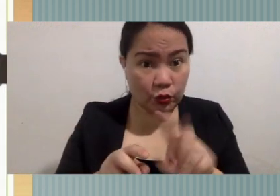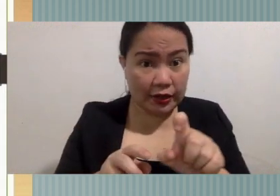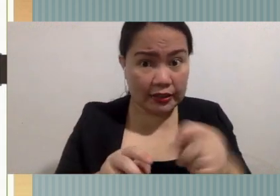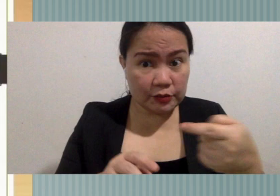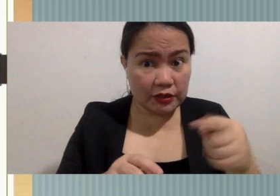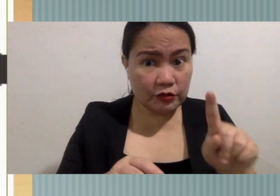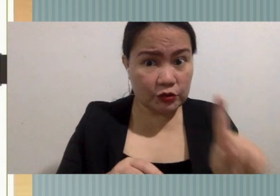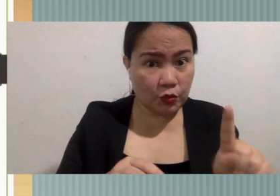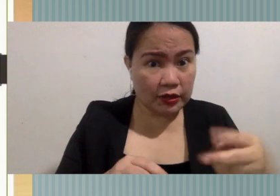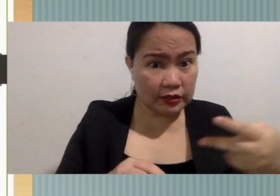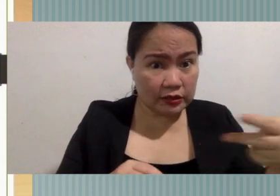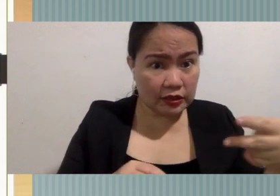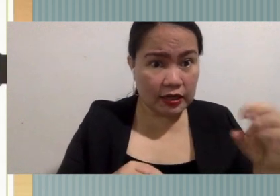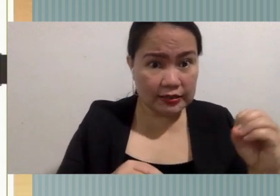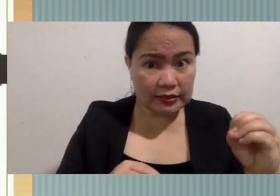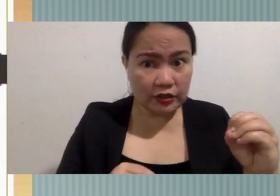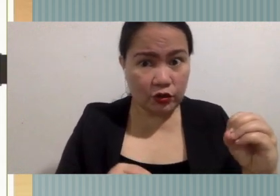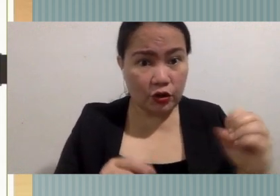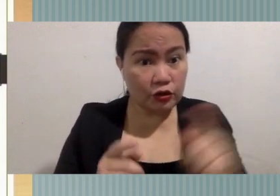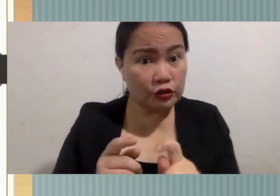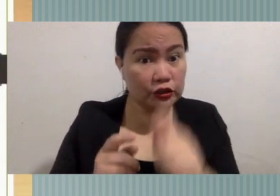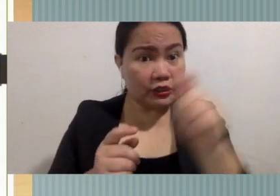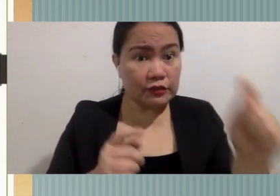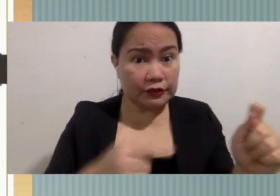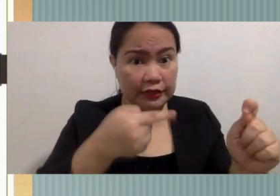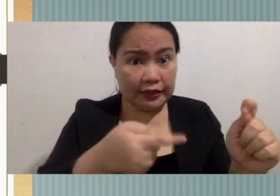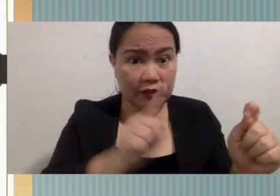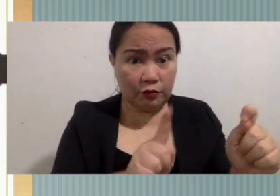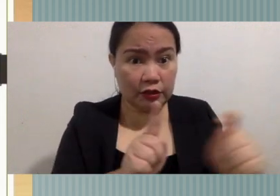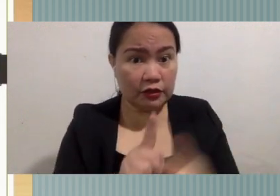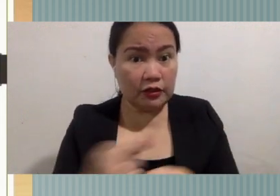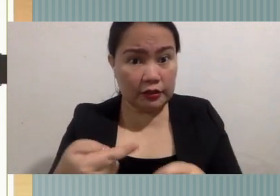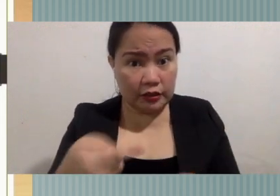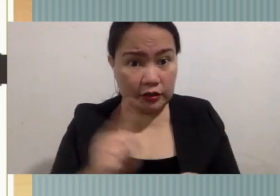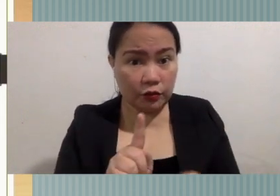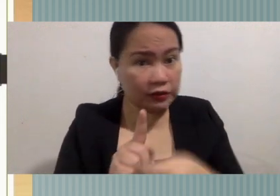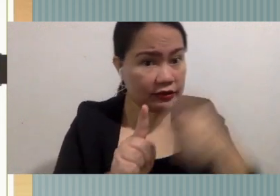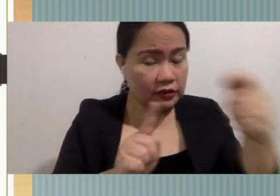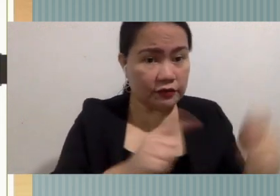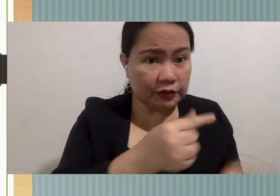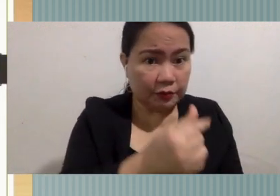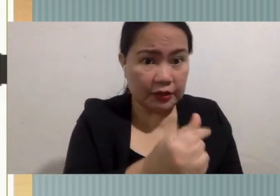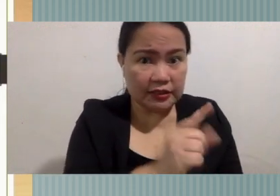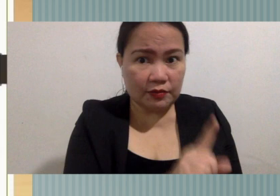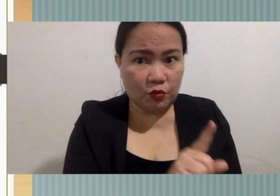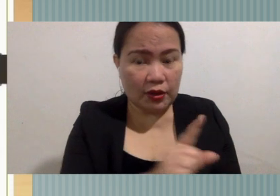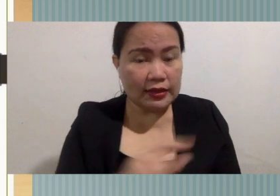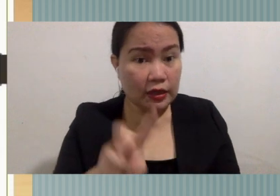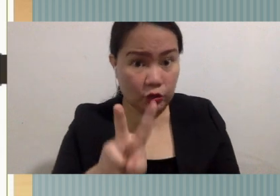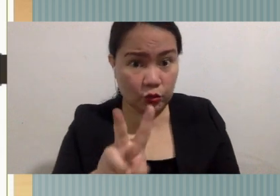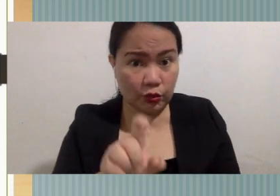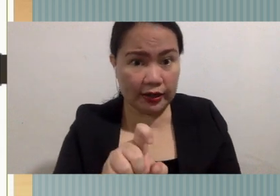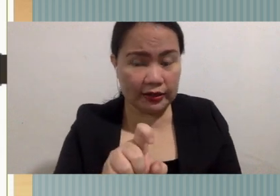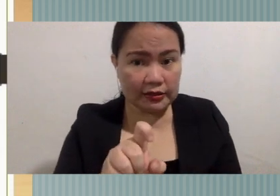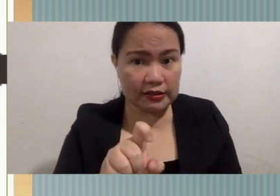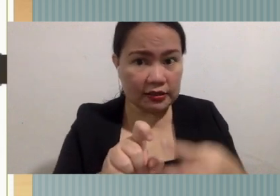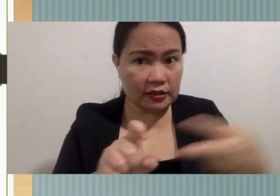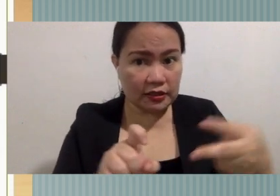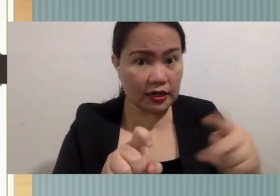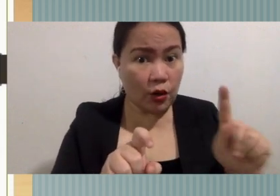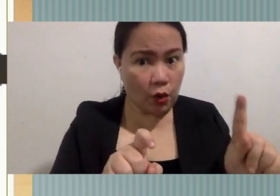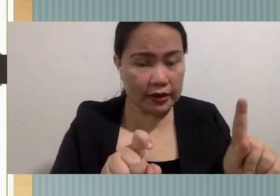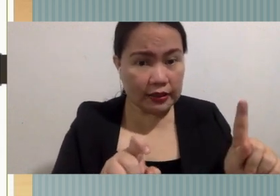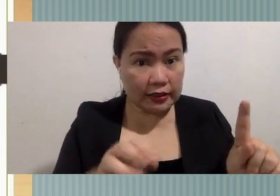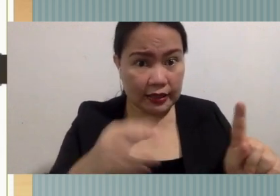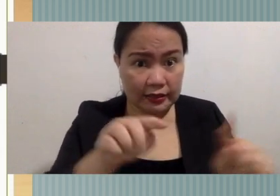Kaya magiging equation nyo dyan, 2x is equal to positive 1. And solve for x,